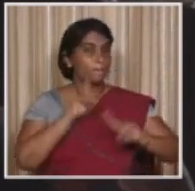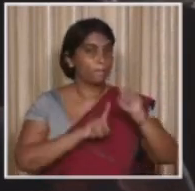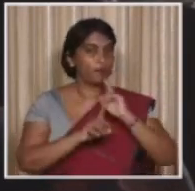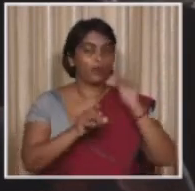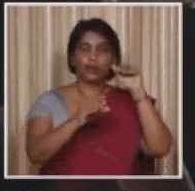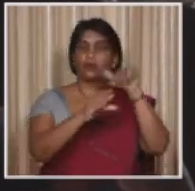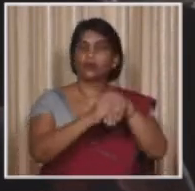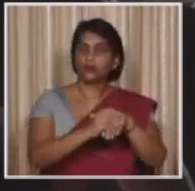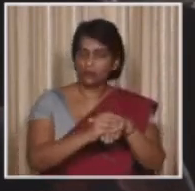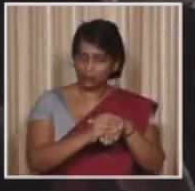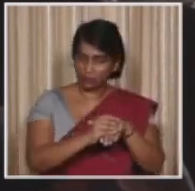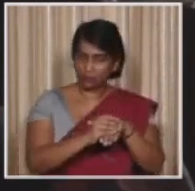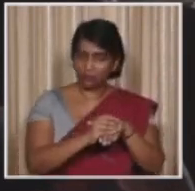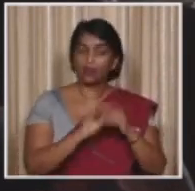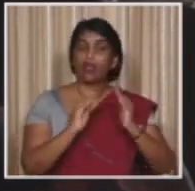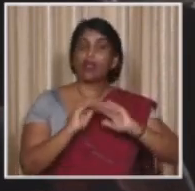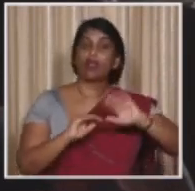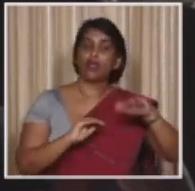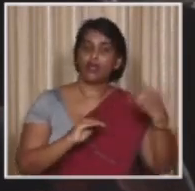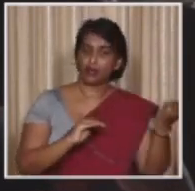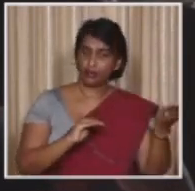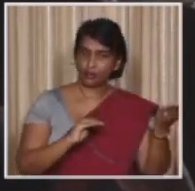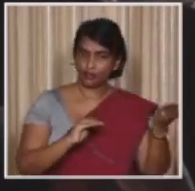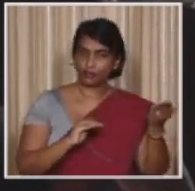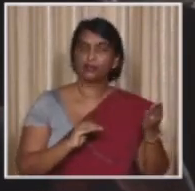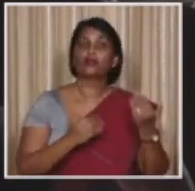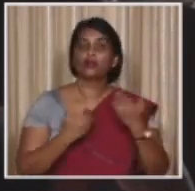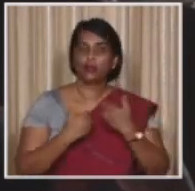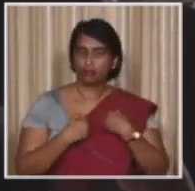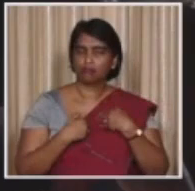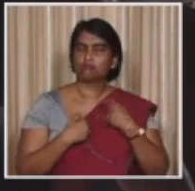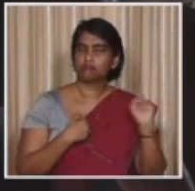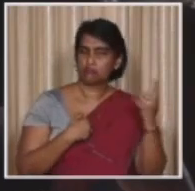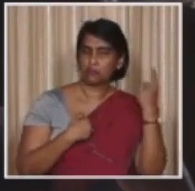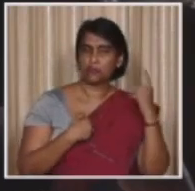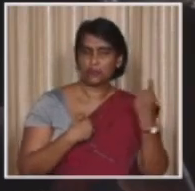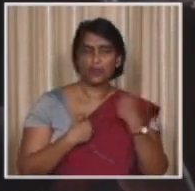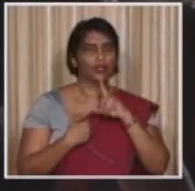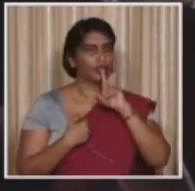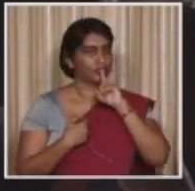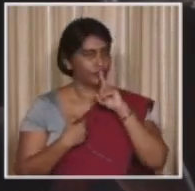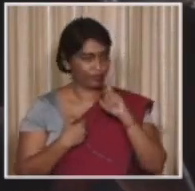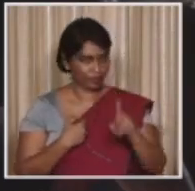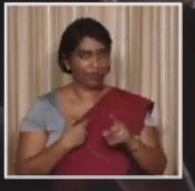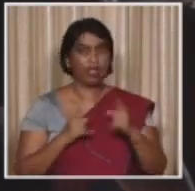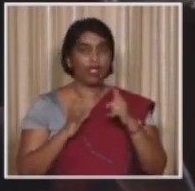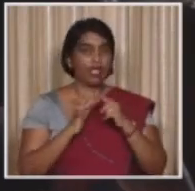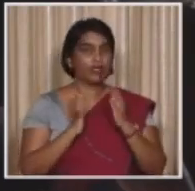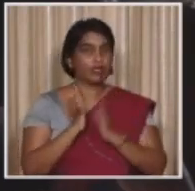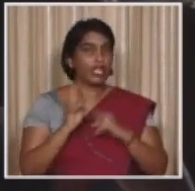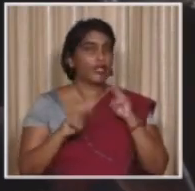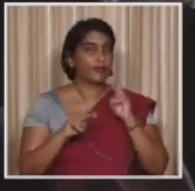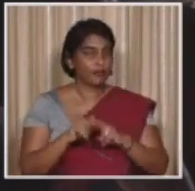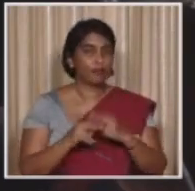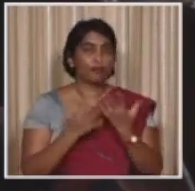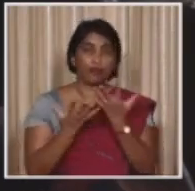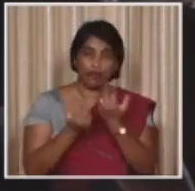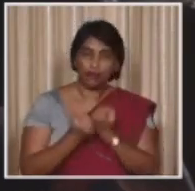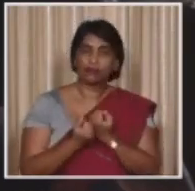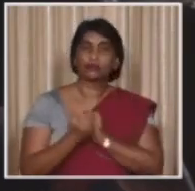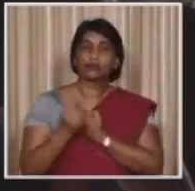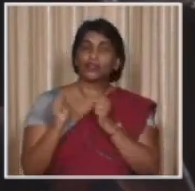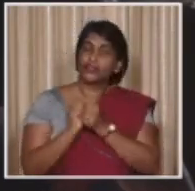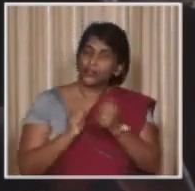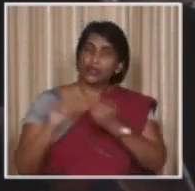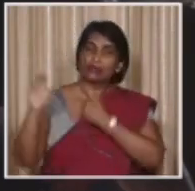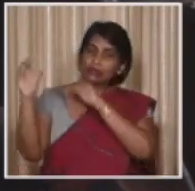ඇතුළතදී පිටතදී අපි බල කරලා කිව්වා IMF පහසුකම ලබා ගැනීම සඳහා